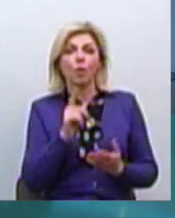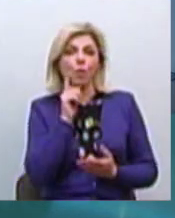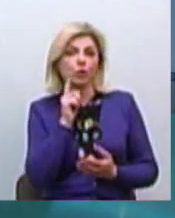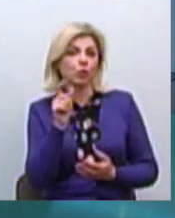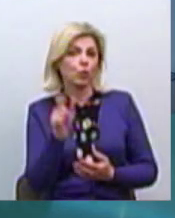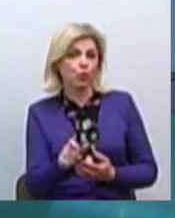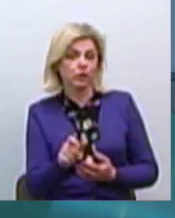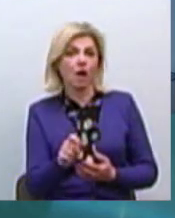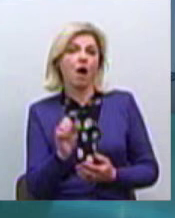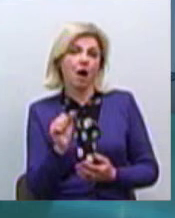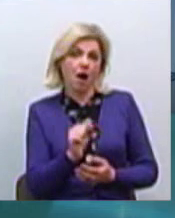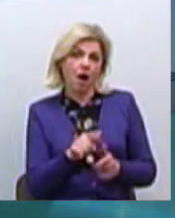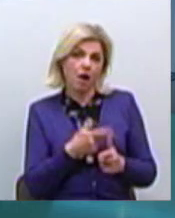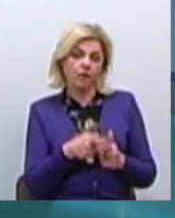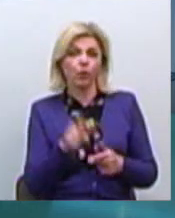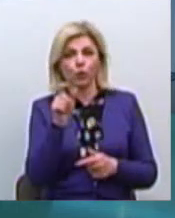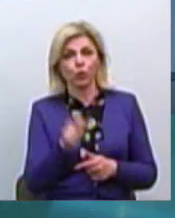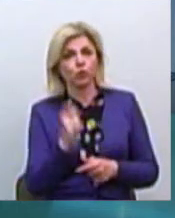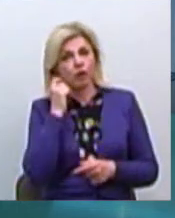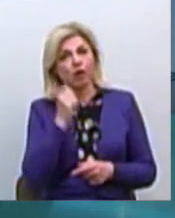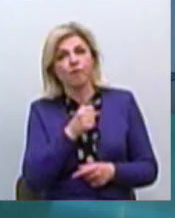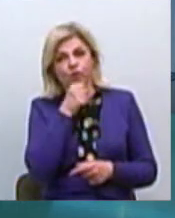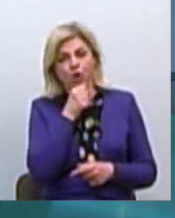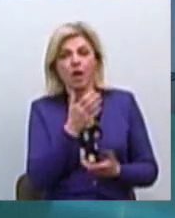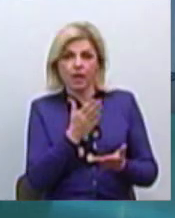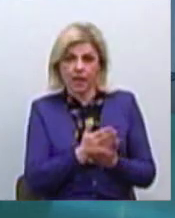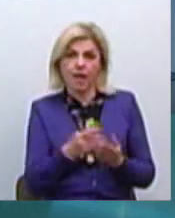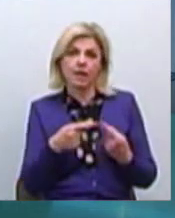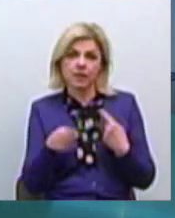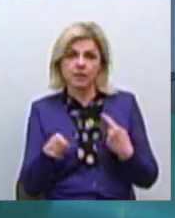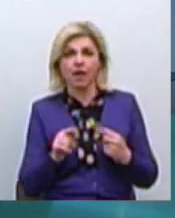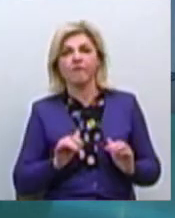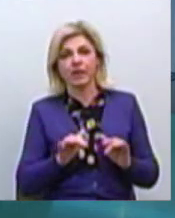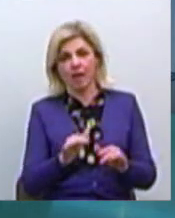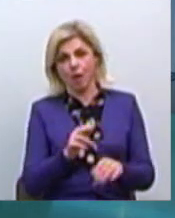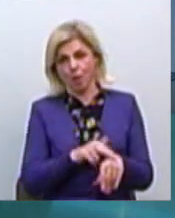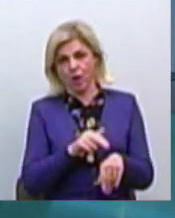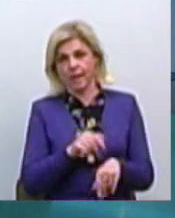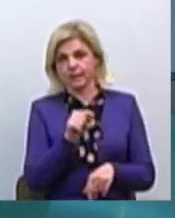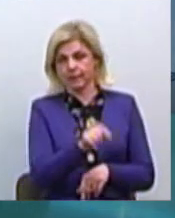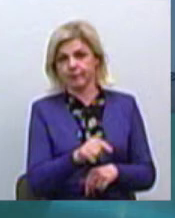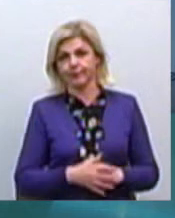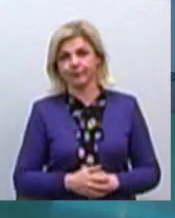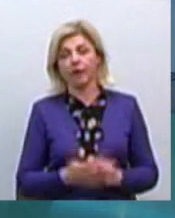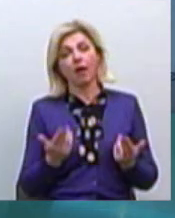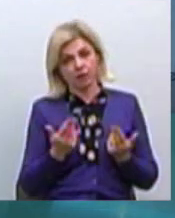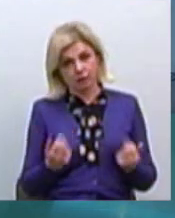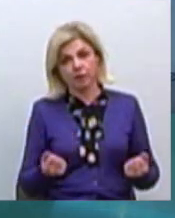людина або людина похилого віку, є різниця в діях поліції?